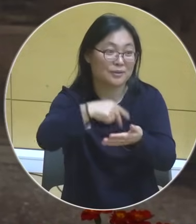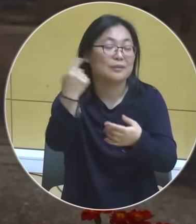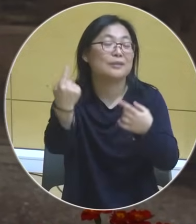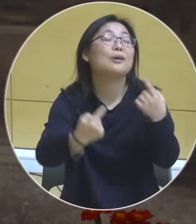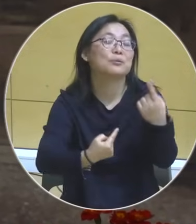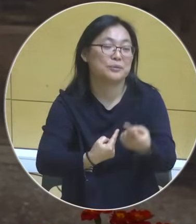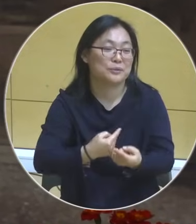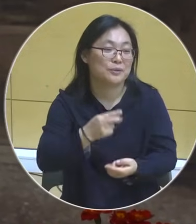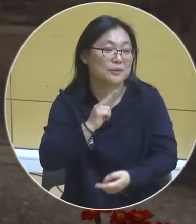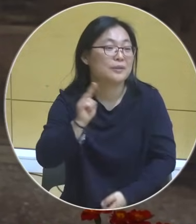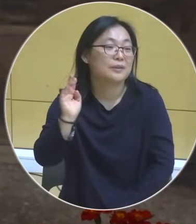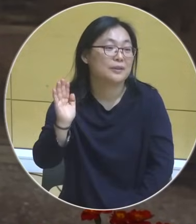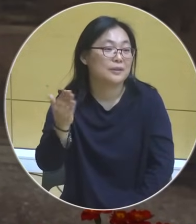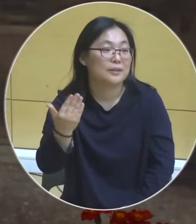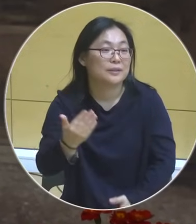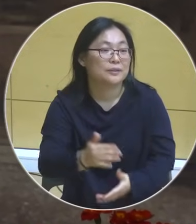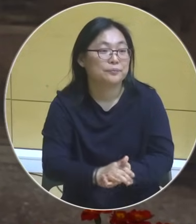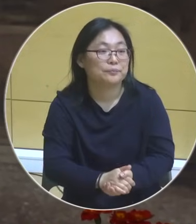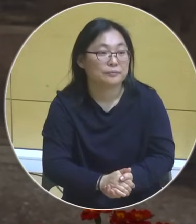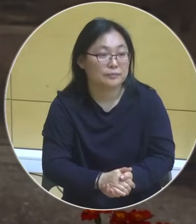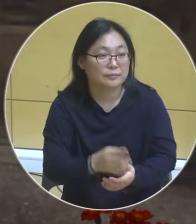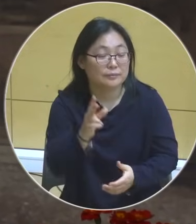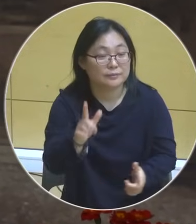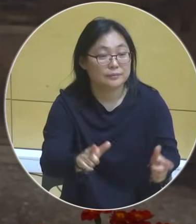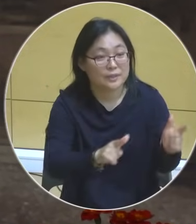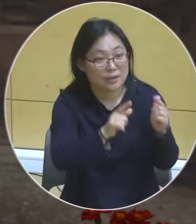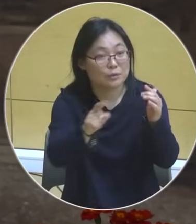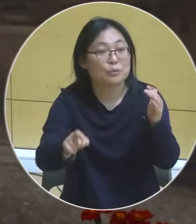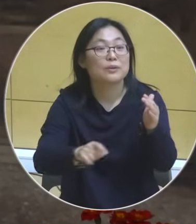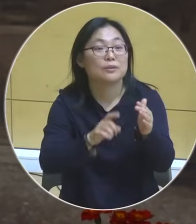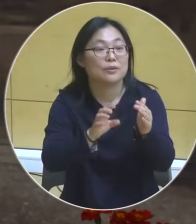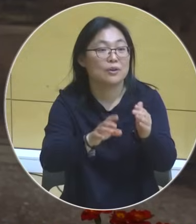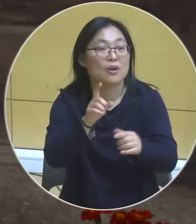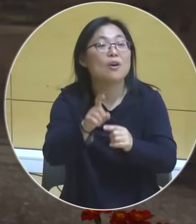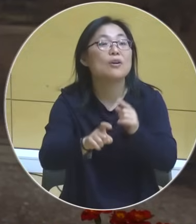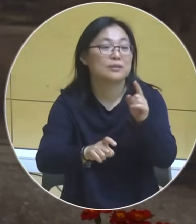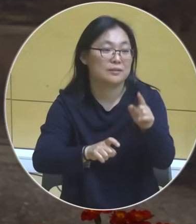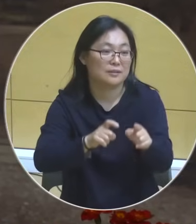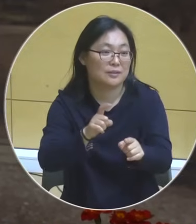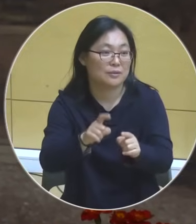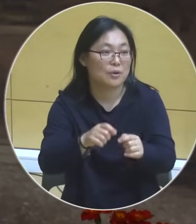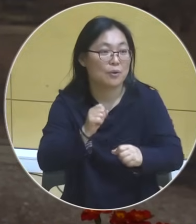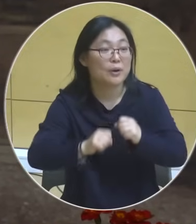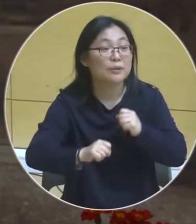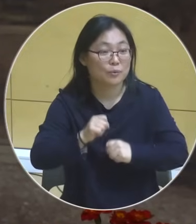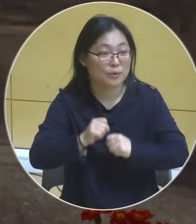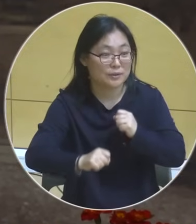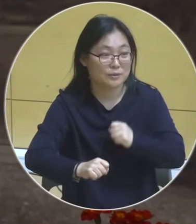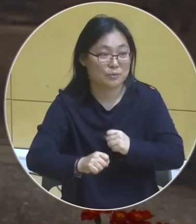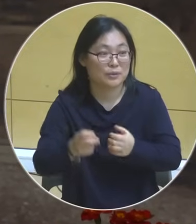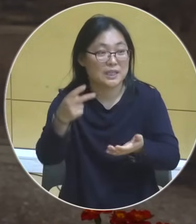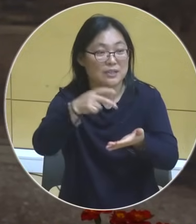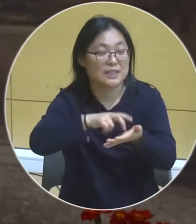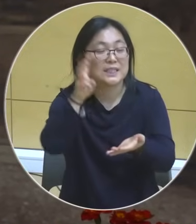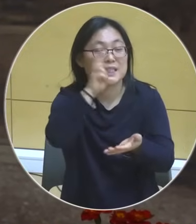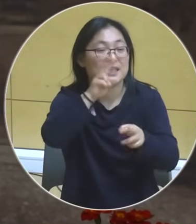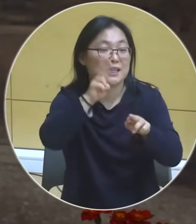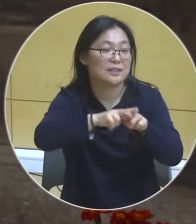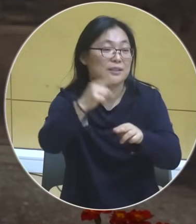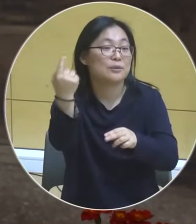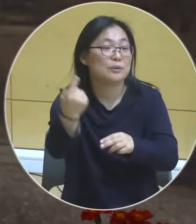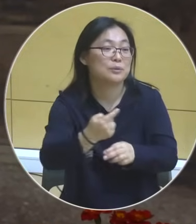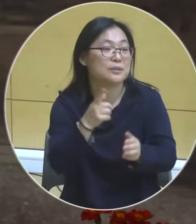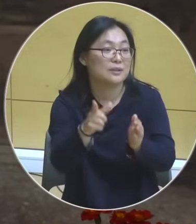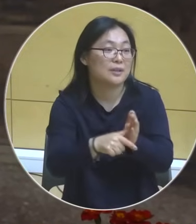나오셔야 됩니다. 또 우리 생활 속에서는 걸으셔야 됩니다. 걷고 활동하시고 일어나서 찬양의 자리로 나오실